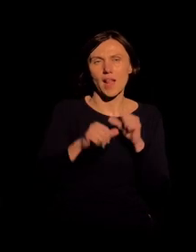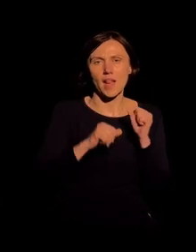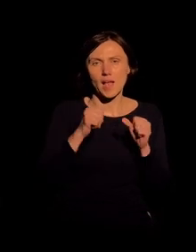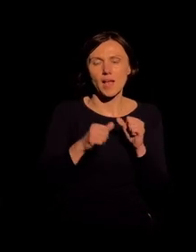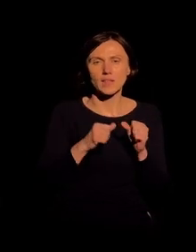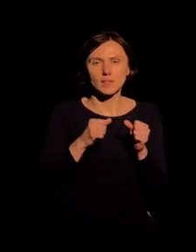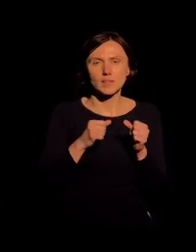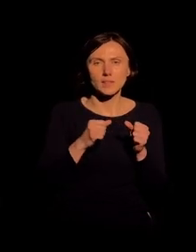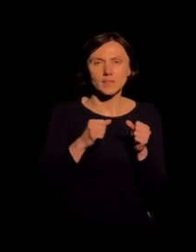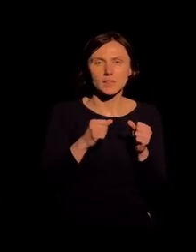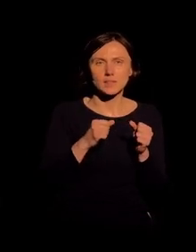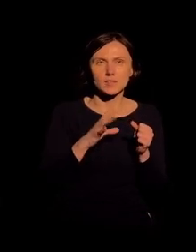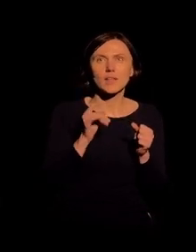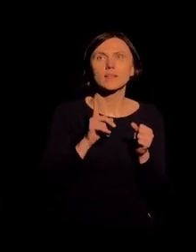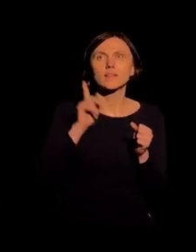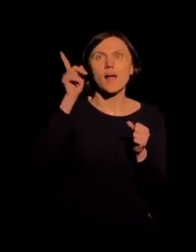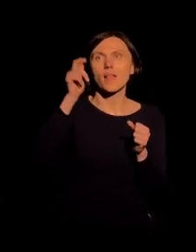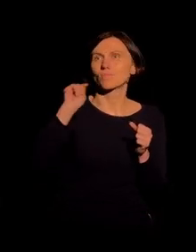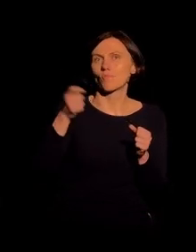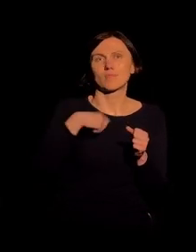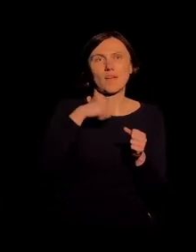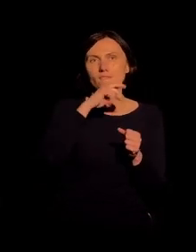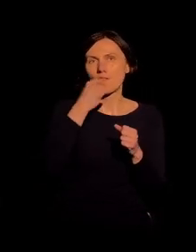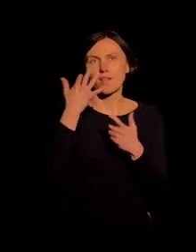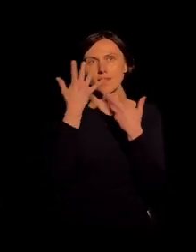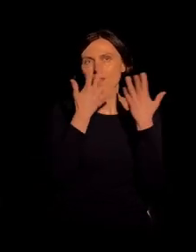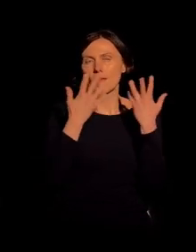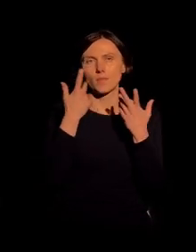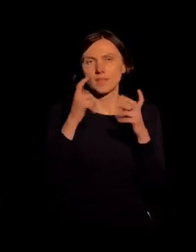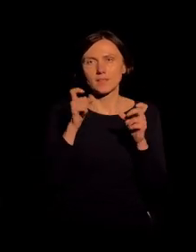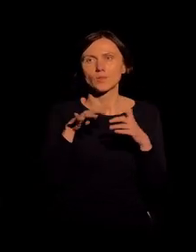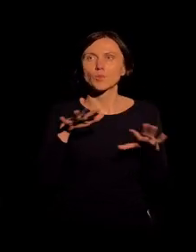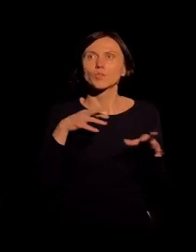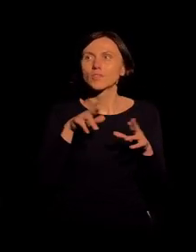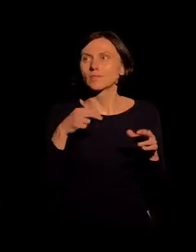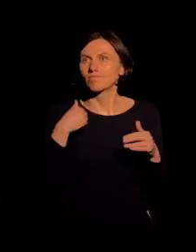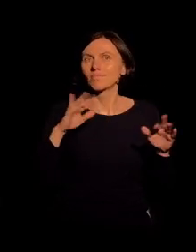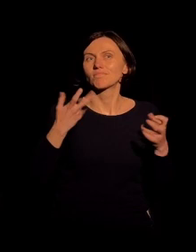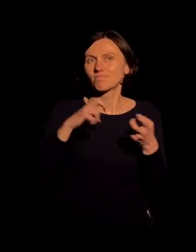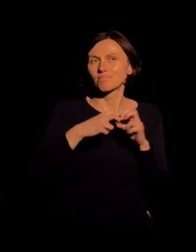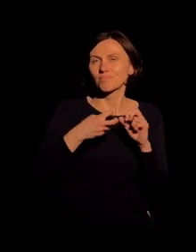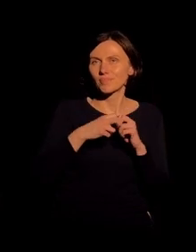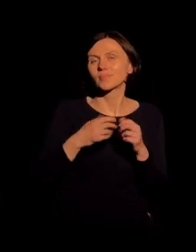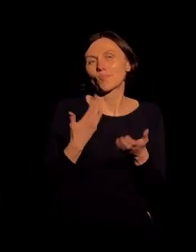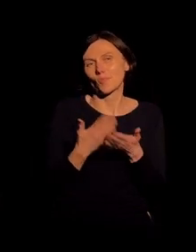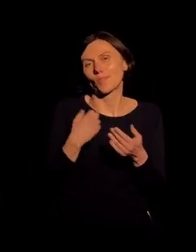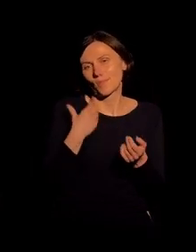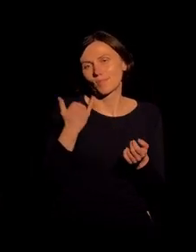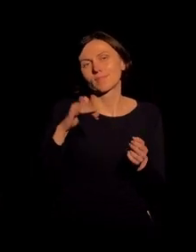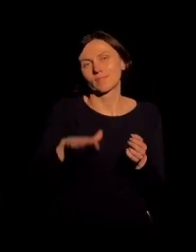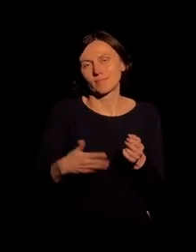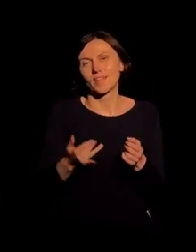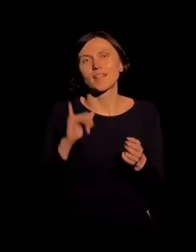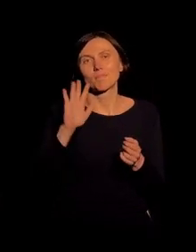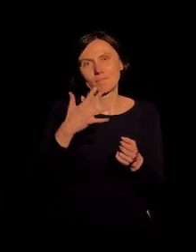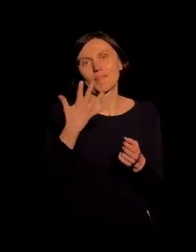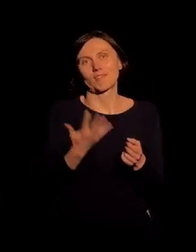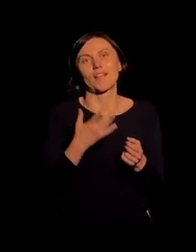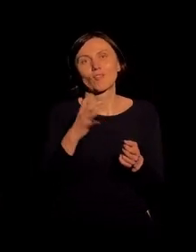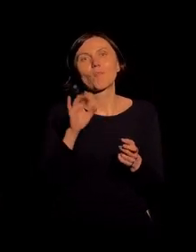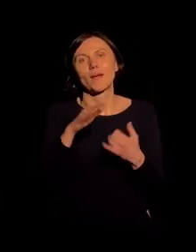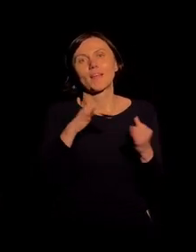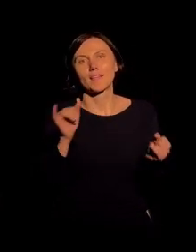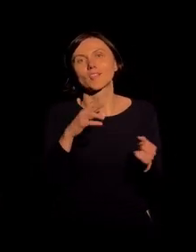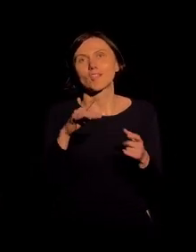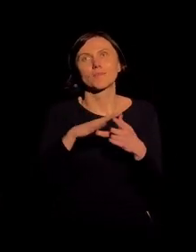o dalekich podróżach nie marzyłem. Bardzo wiele rzeczy mnie ograniczało. No z racji tego, że no jak się ma 5 lat, no to ma się